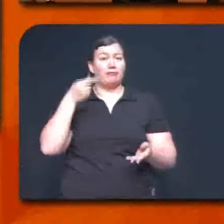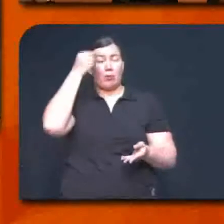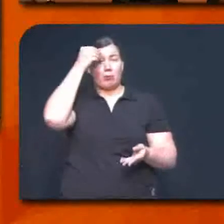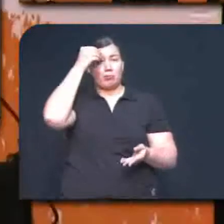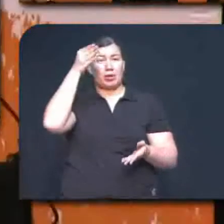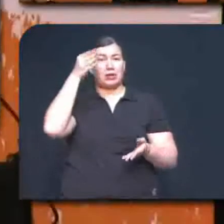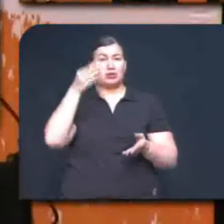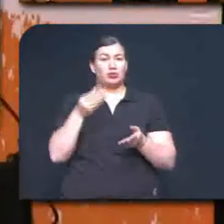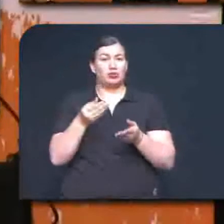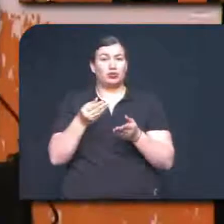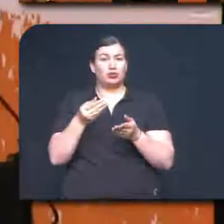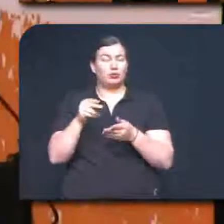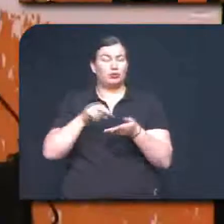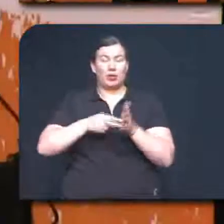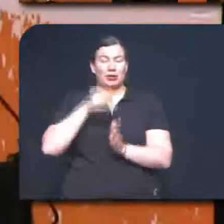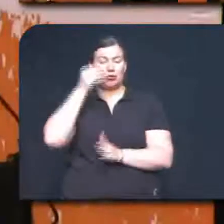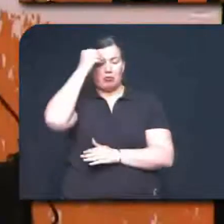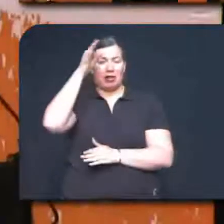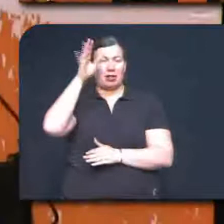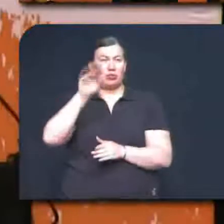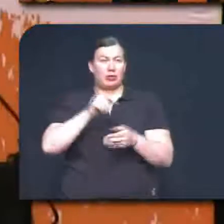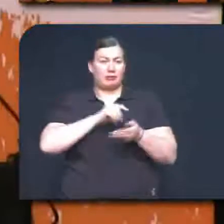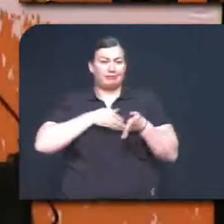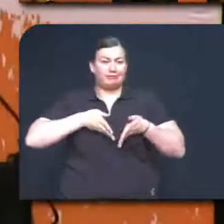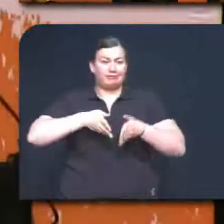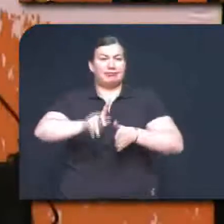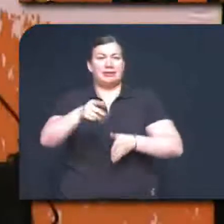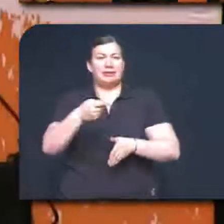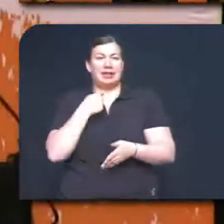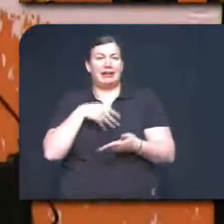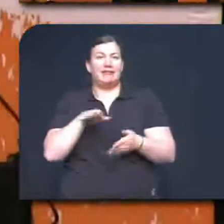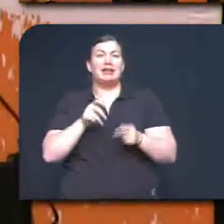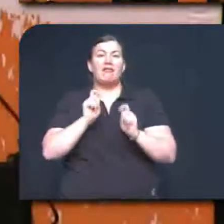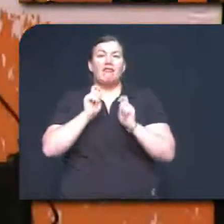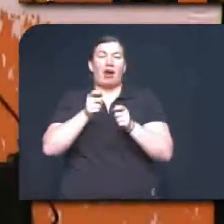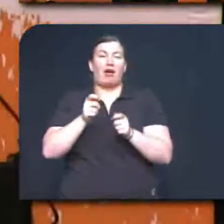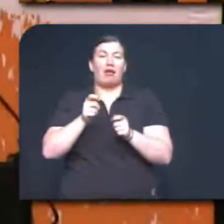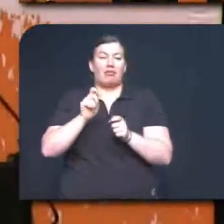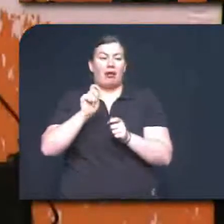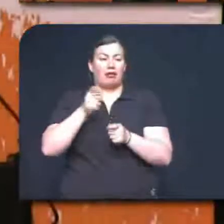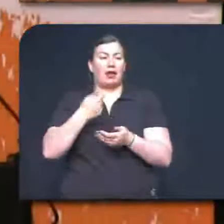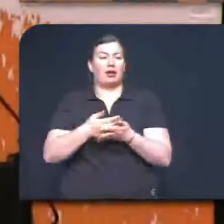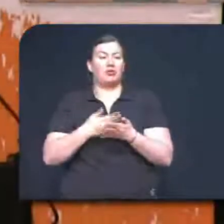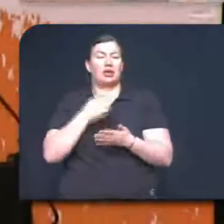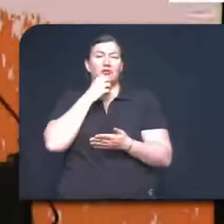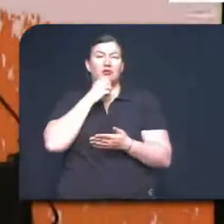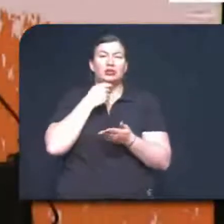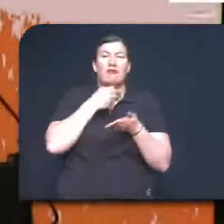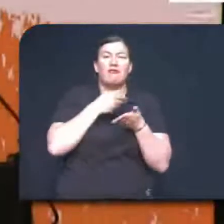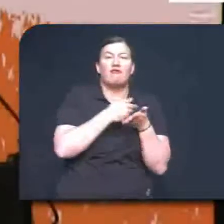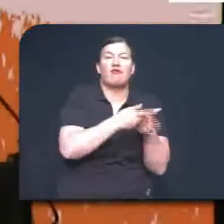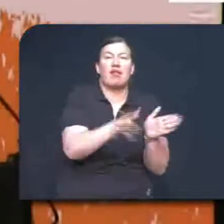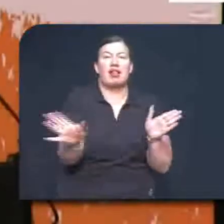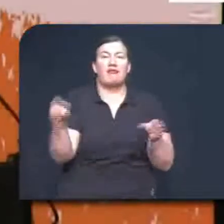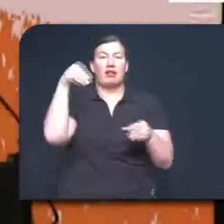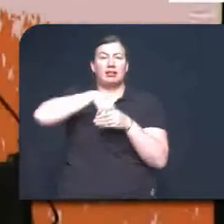wir einen wahlprogrammtrag zu diesem Thema erarbeitet der heißt für die Vielfalt in der Gesellschaft dabei damit wollen wir auch für den Bereich